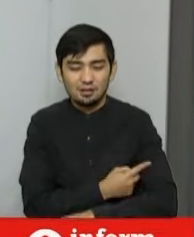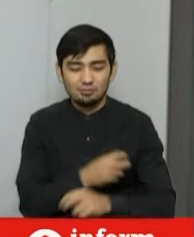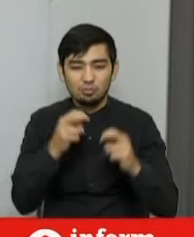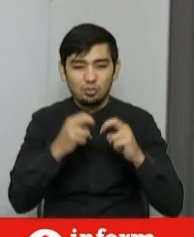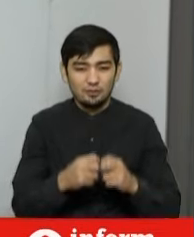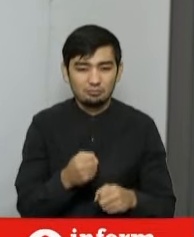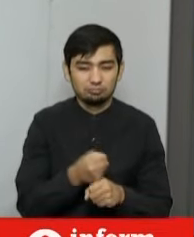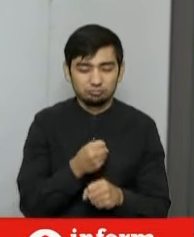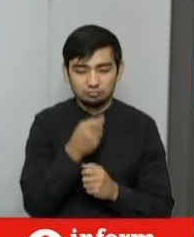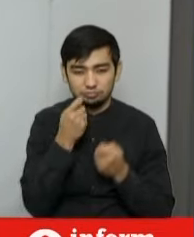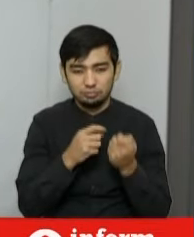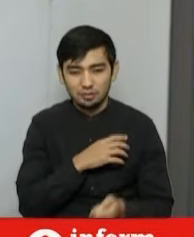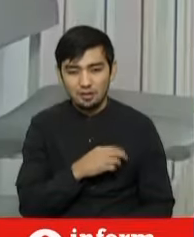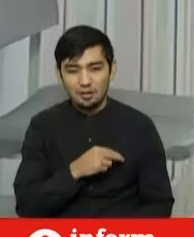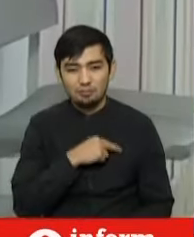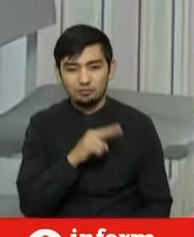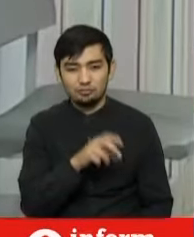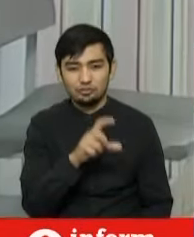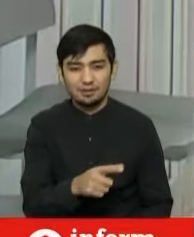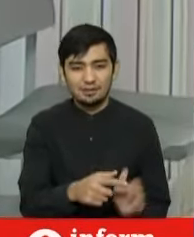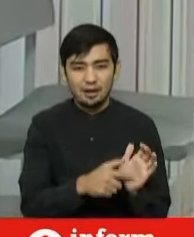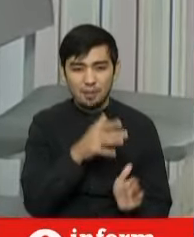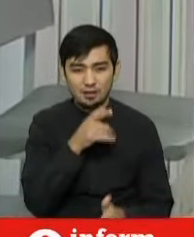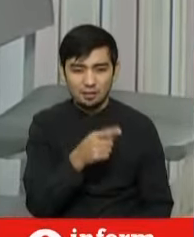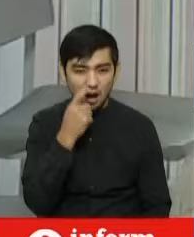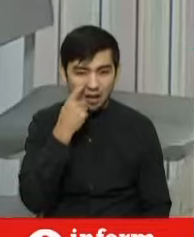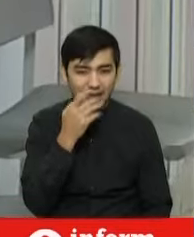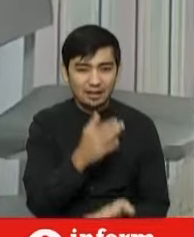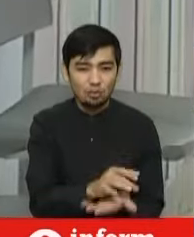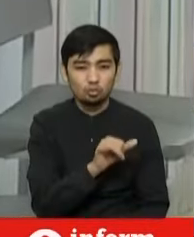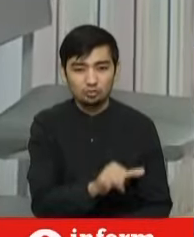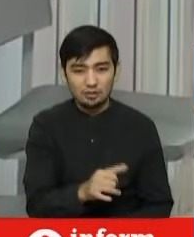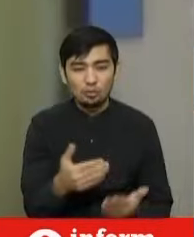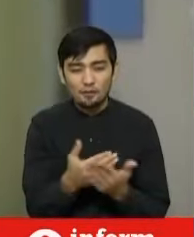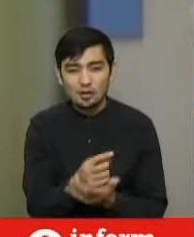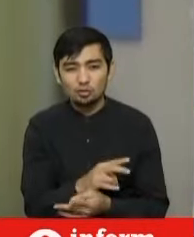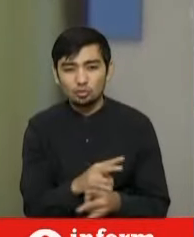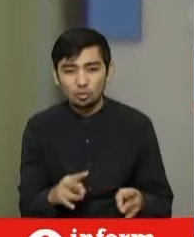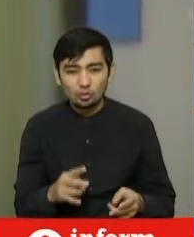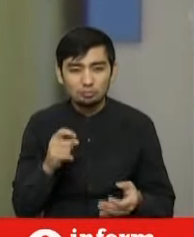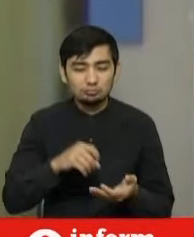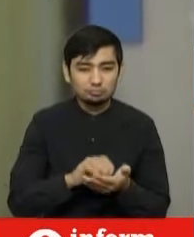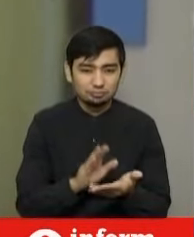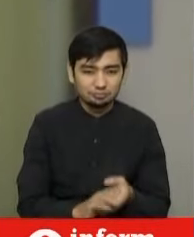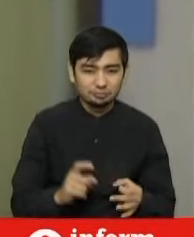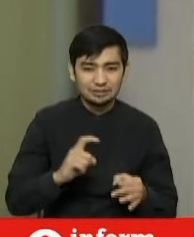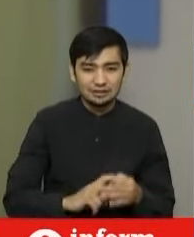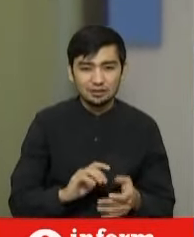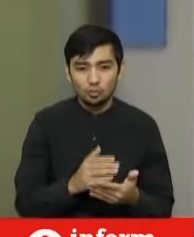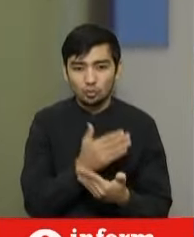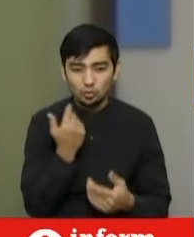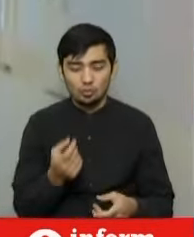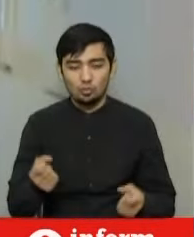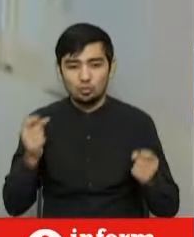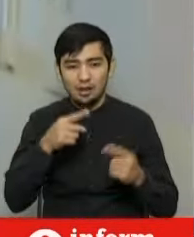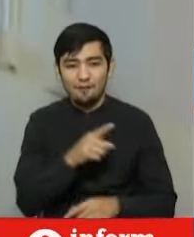жүргізген болатын. Қорытындысында марқұмның 7 жылдан бері аллергиясының бары туралы ақпараттың ешқандай жүйеде тіркелмегені анықталды. Бірақ бұл